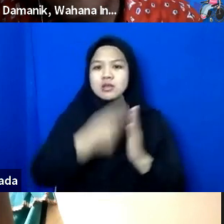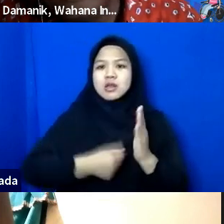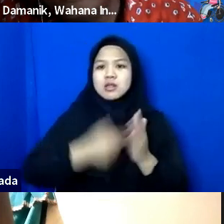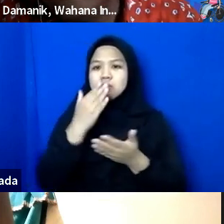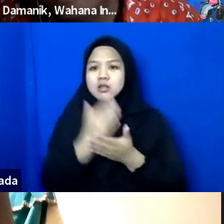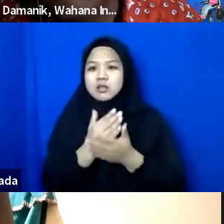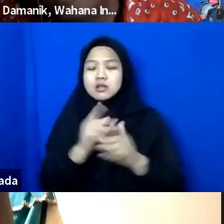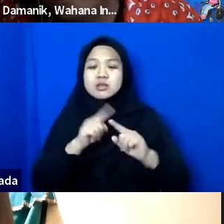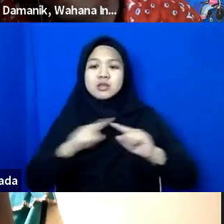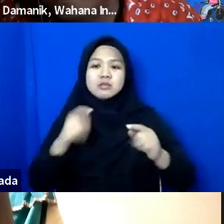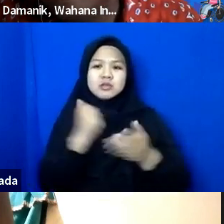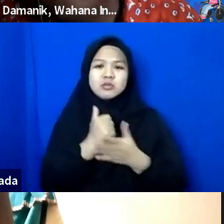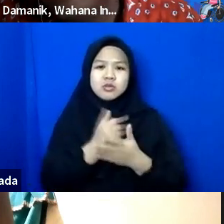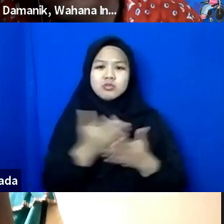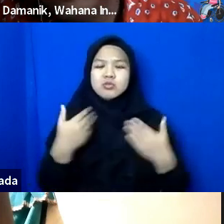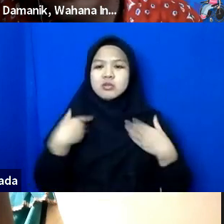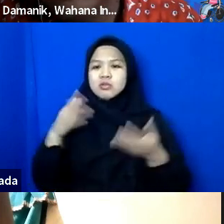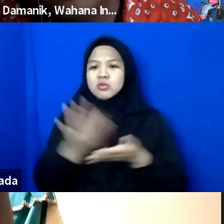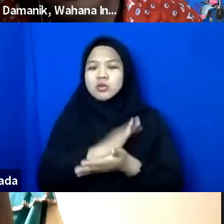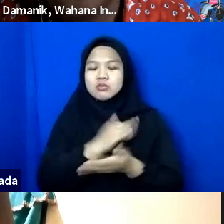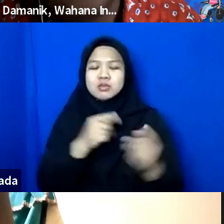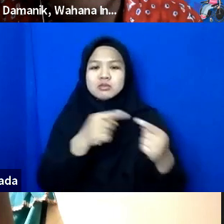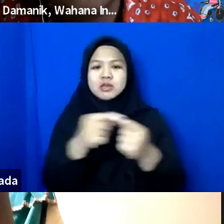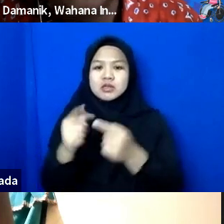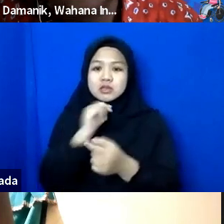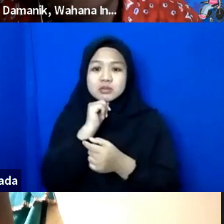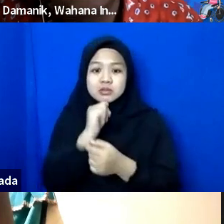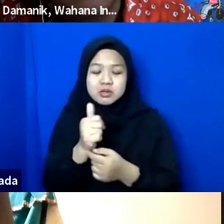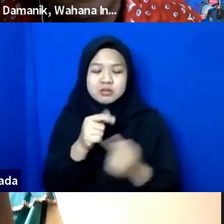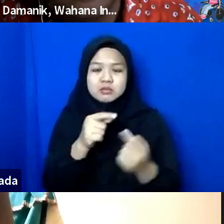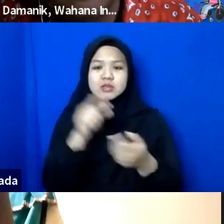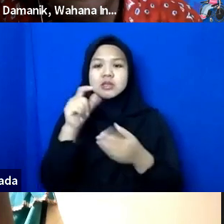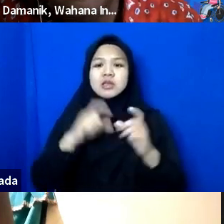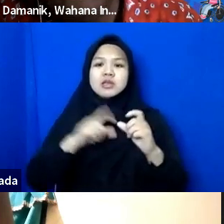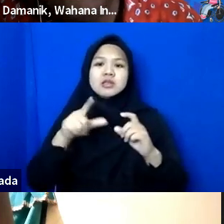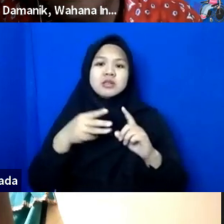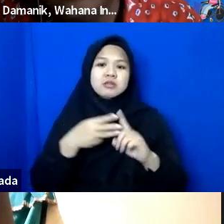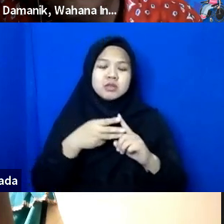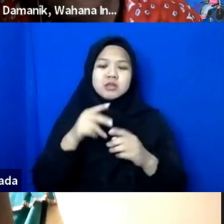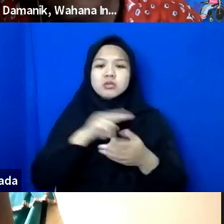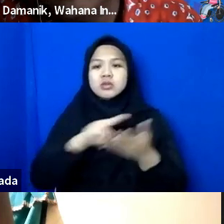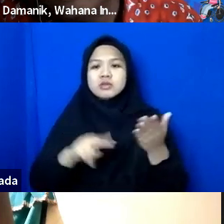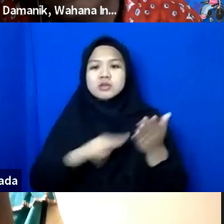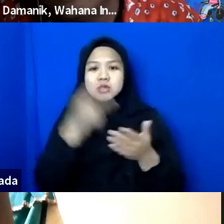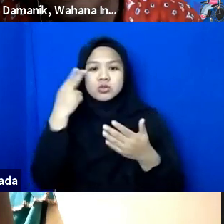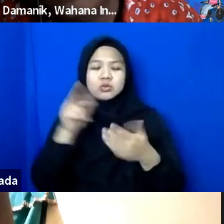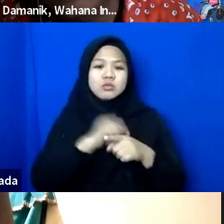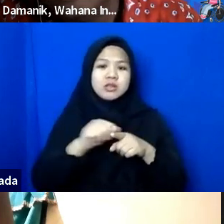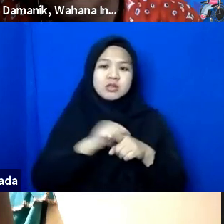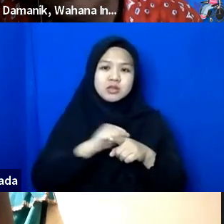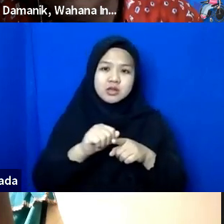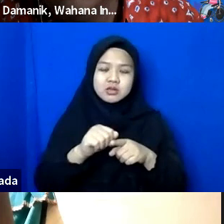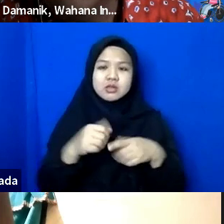tapi sebenarnya mereka punya peluang untuk bisa berjejaring dengan siapa misalnya dengan sekolah luar biasa dengan universitas untuk pelatihan